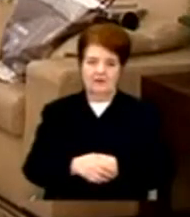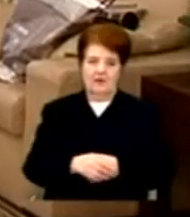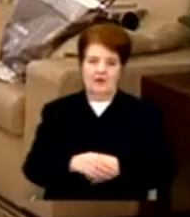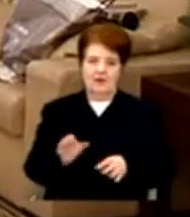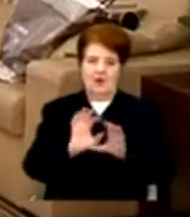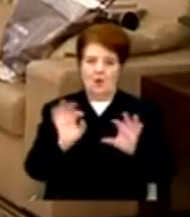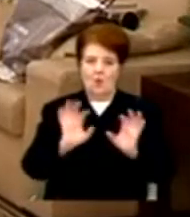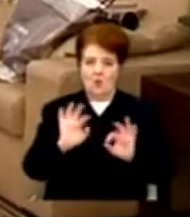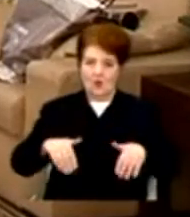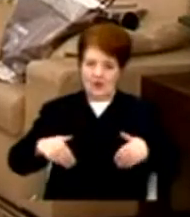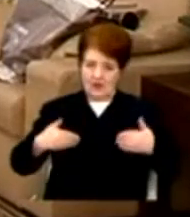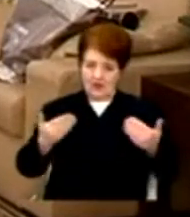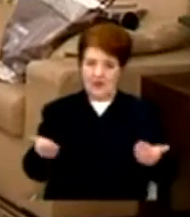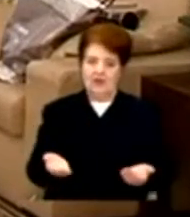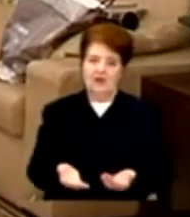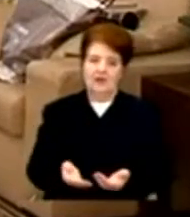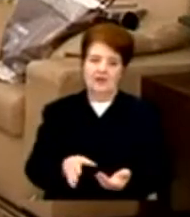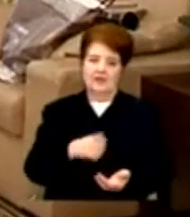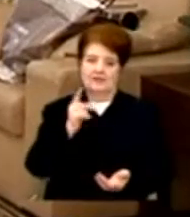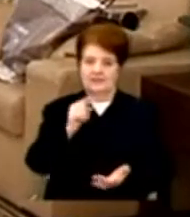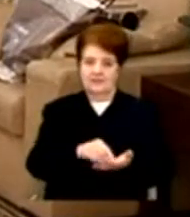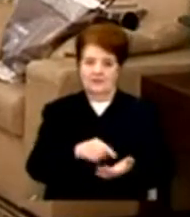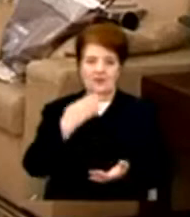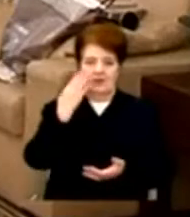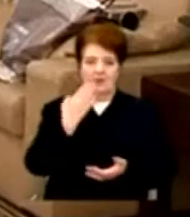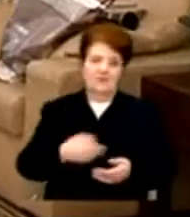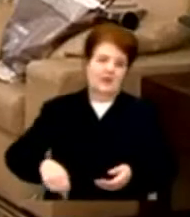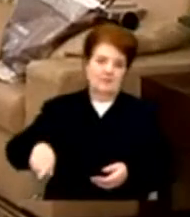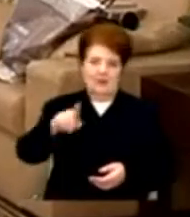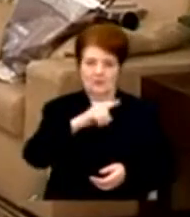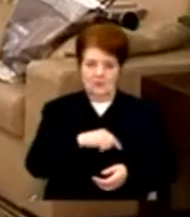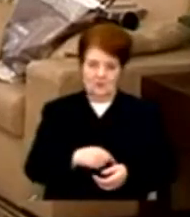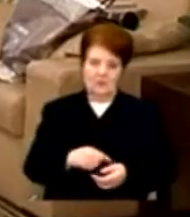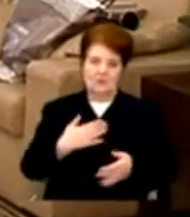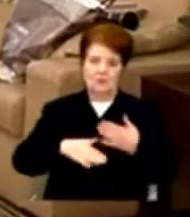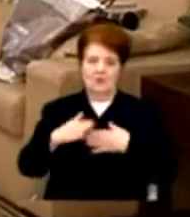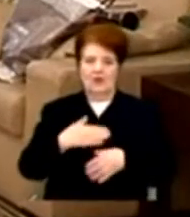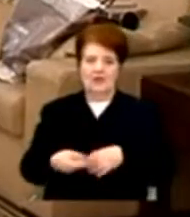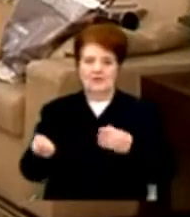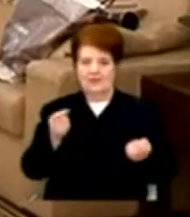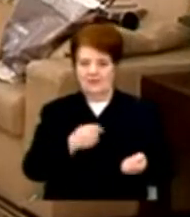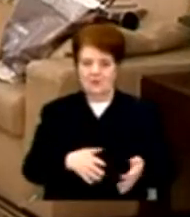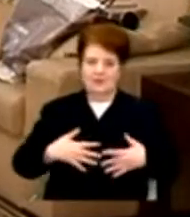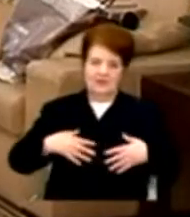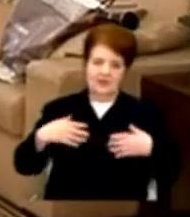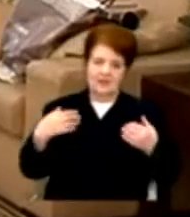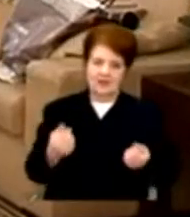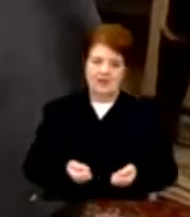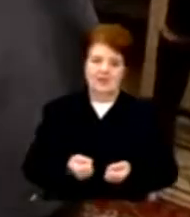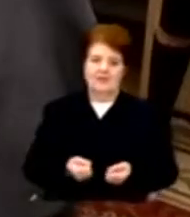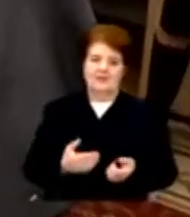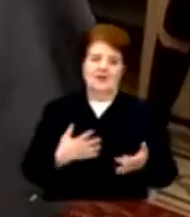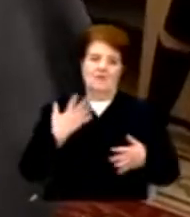urările elevilor noștri să ajungă la românii de pretutindeni, să le aducă bucurie, sănătate, voie